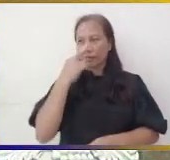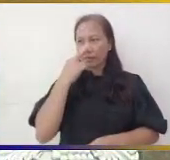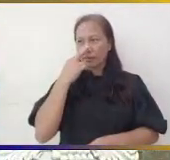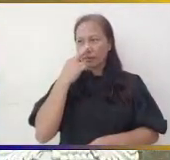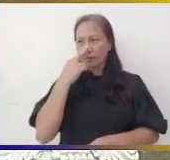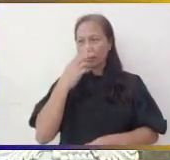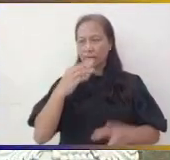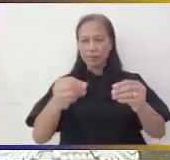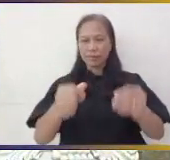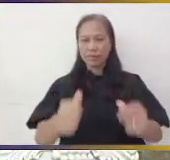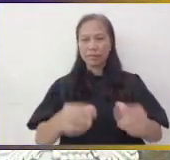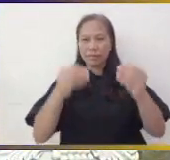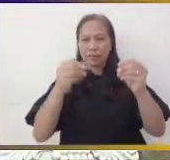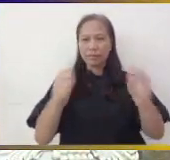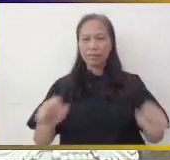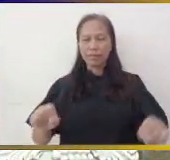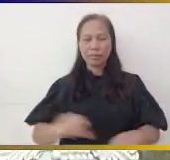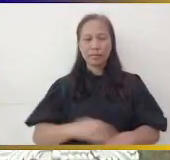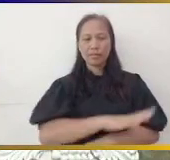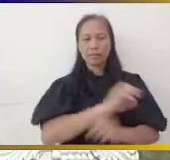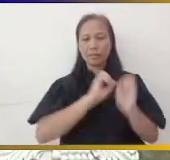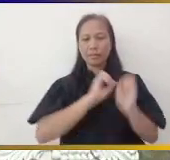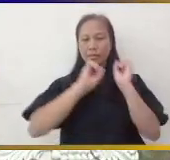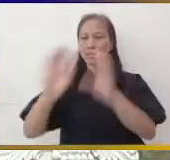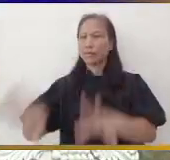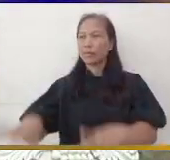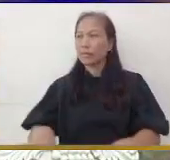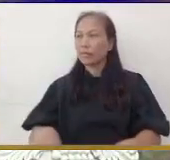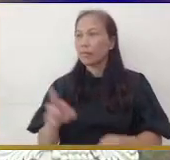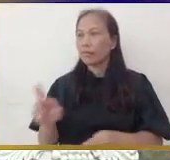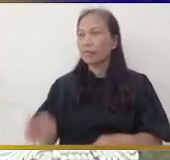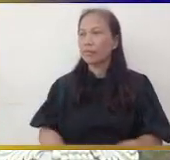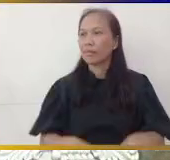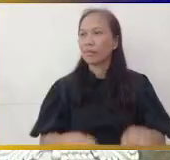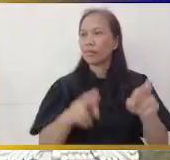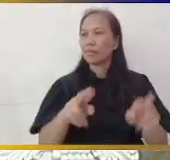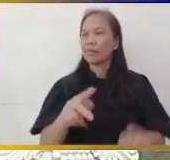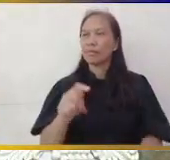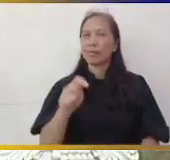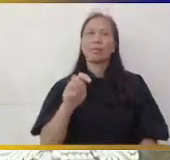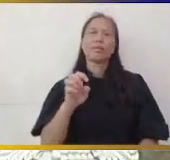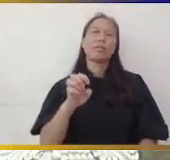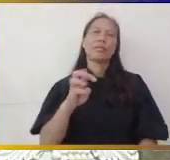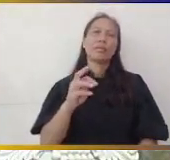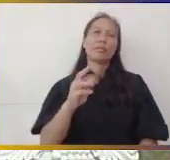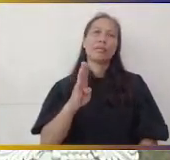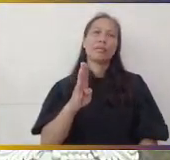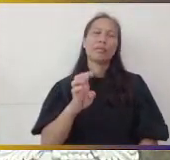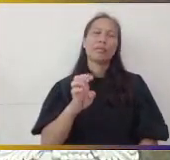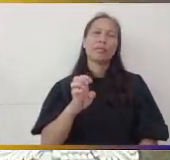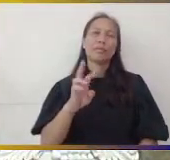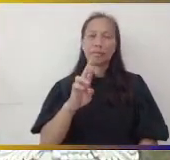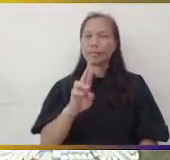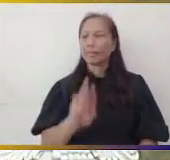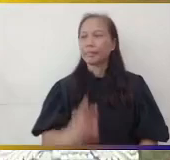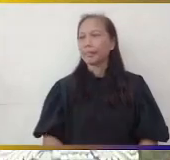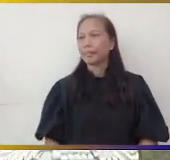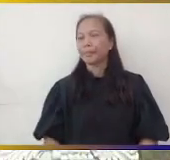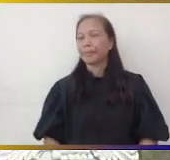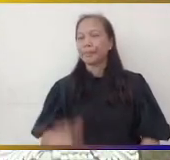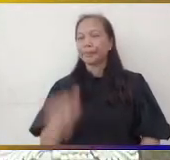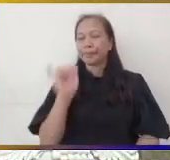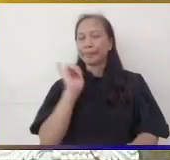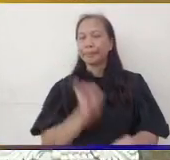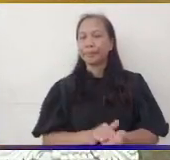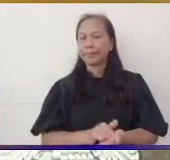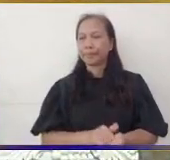ikala ikinalat sa river tiber All right doon po sa river tiber So makikita niyo mga kapatid Ito po isa po